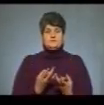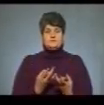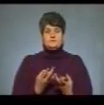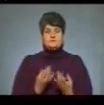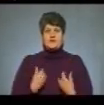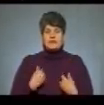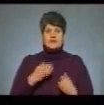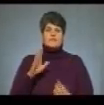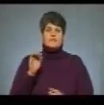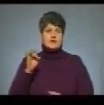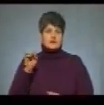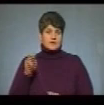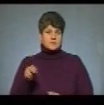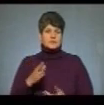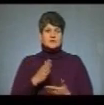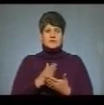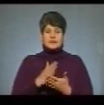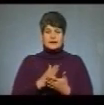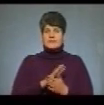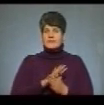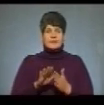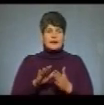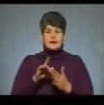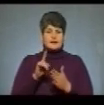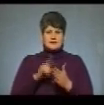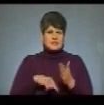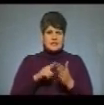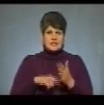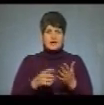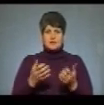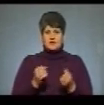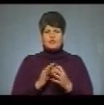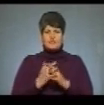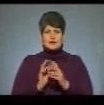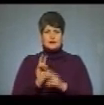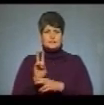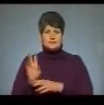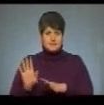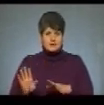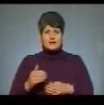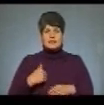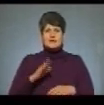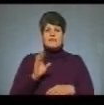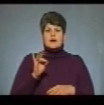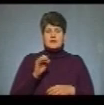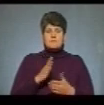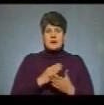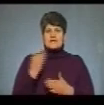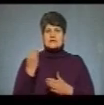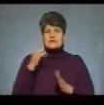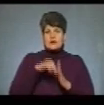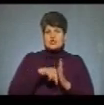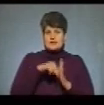Наш вертеп, він не є релігійний, так як прийнято в селах ходити з вертепом. Наш вертеп має історичний